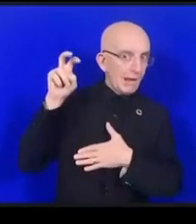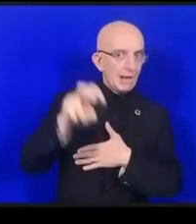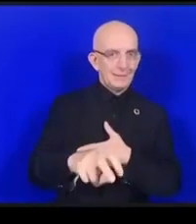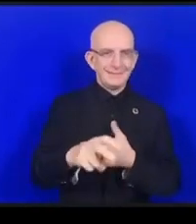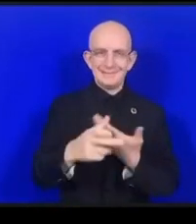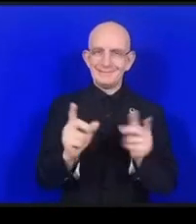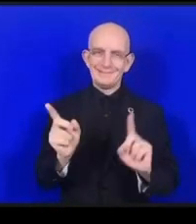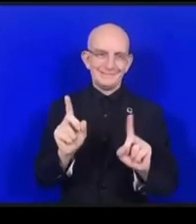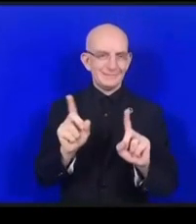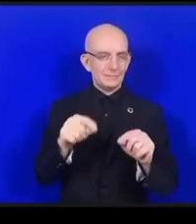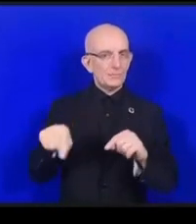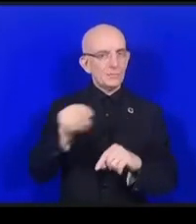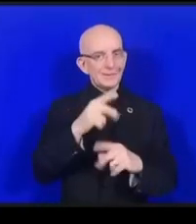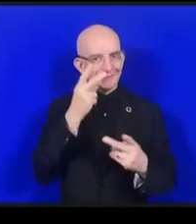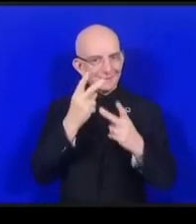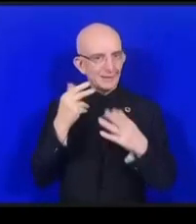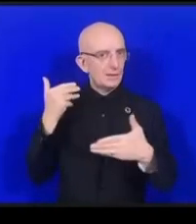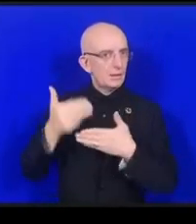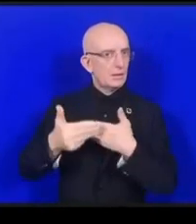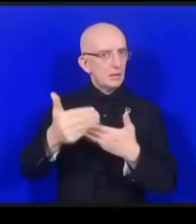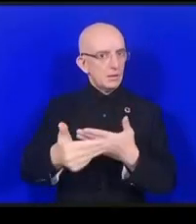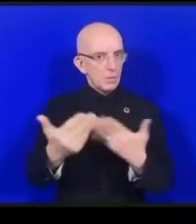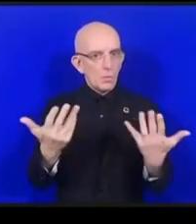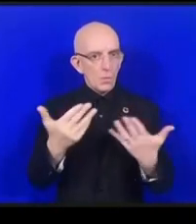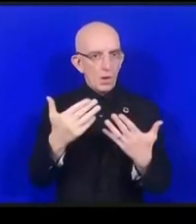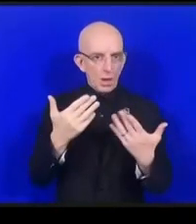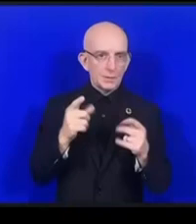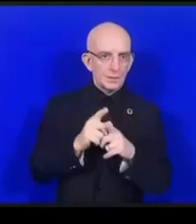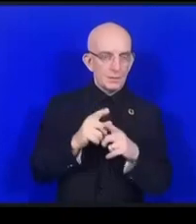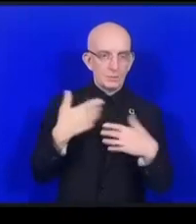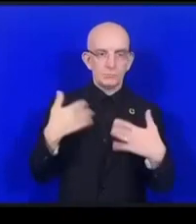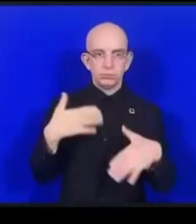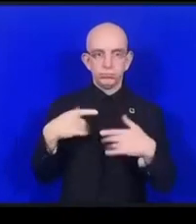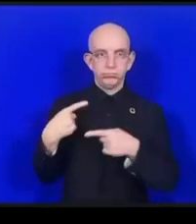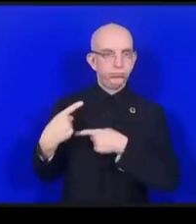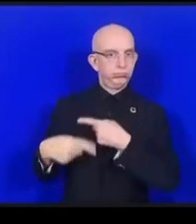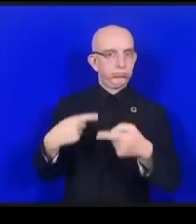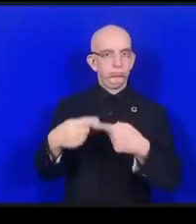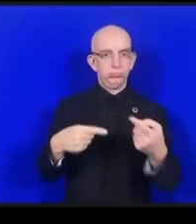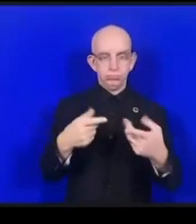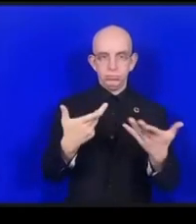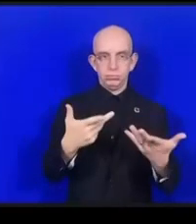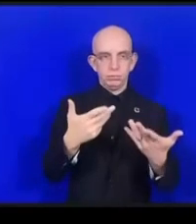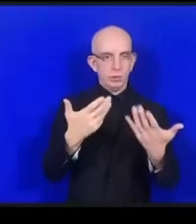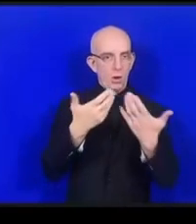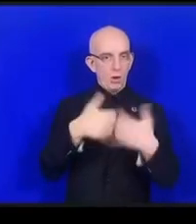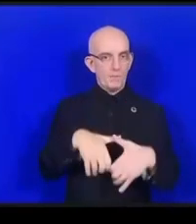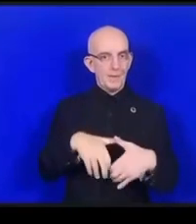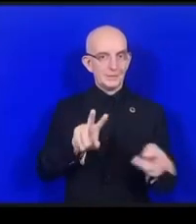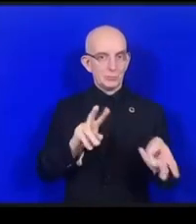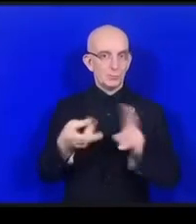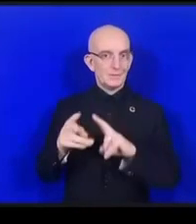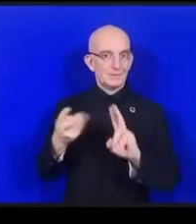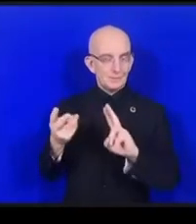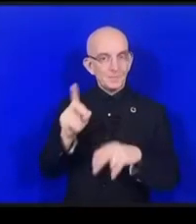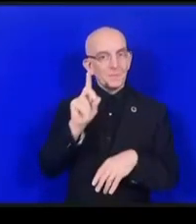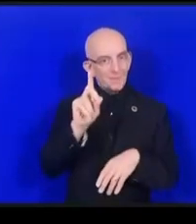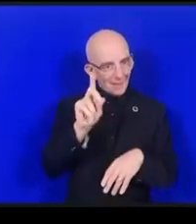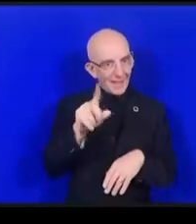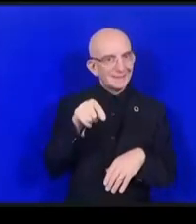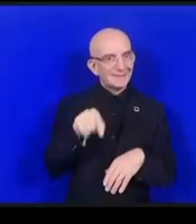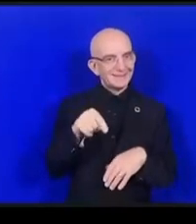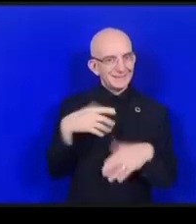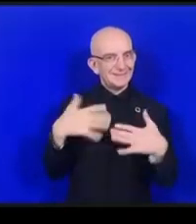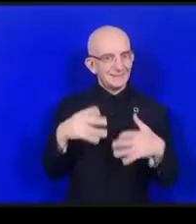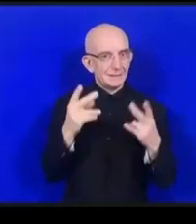или как мы сами видели Когда например как например происходит в невероятном процессе автоматического